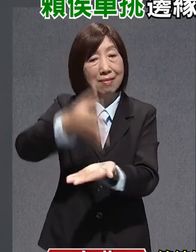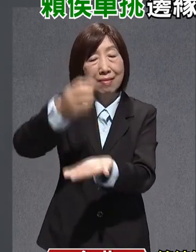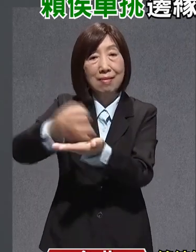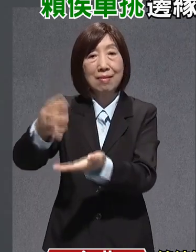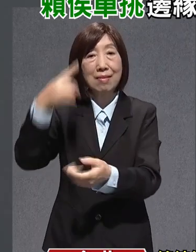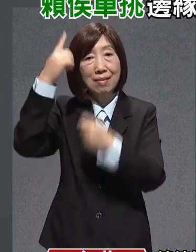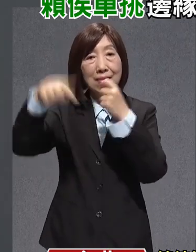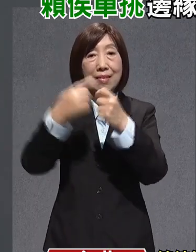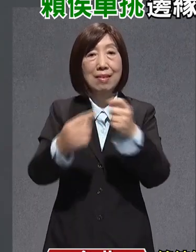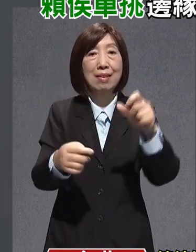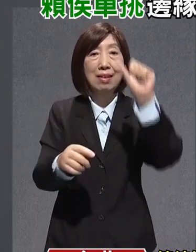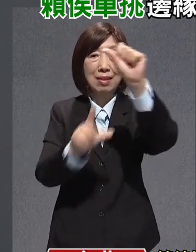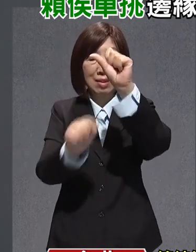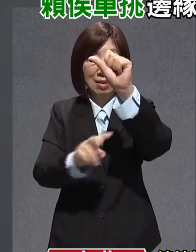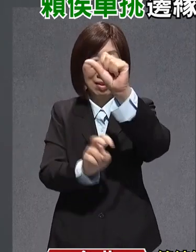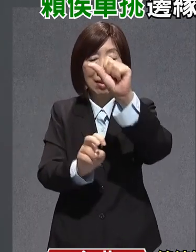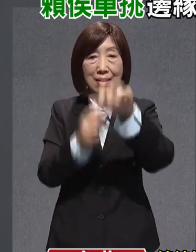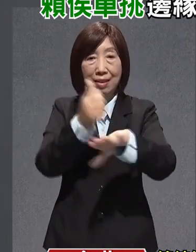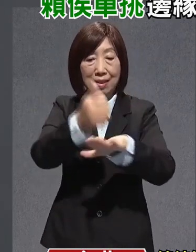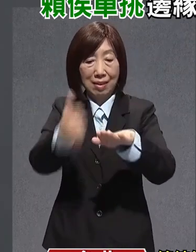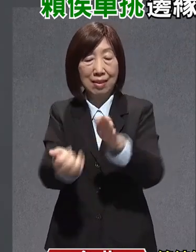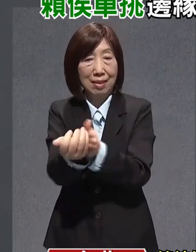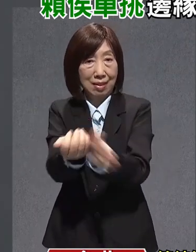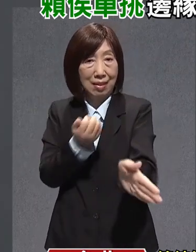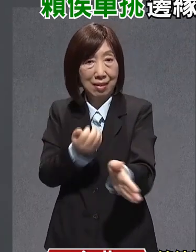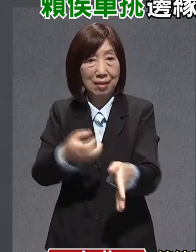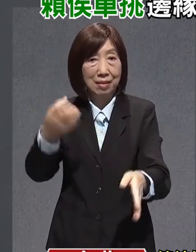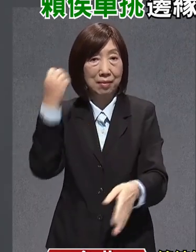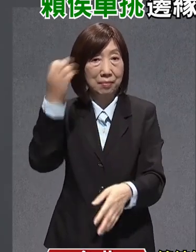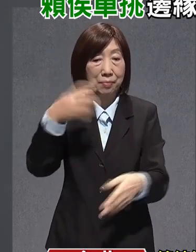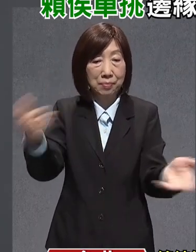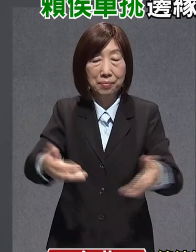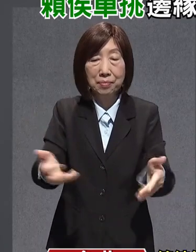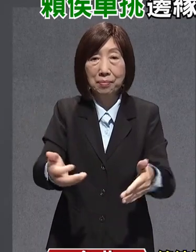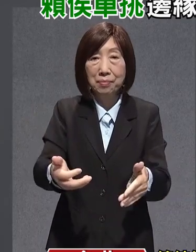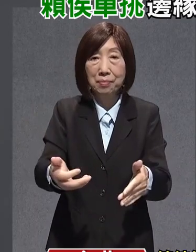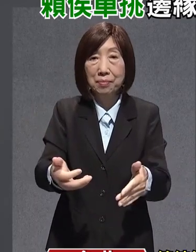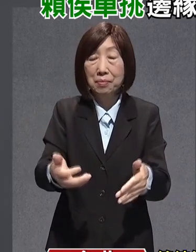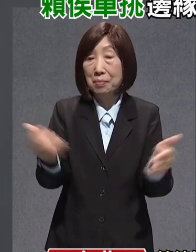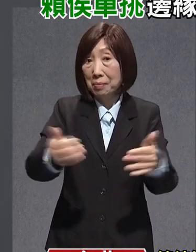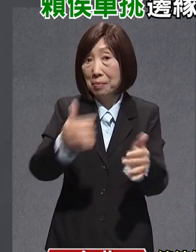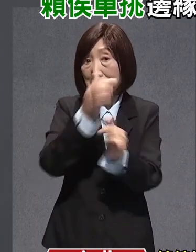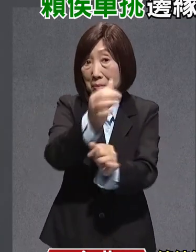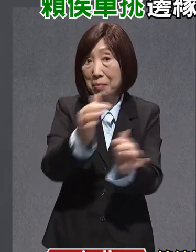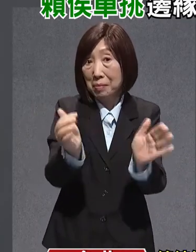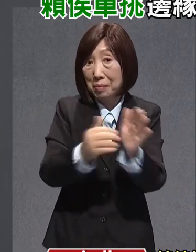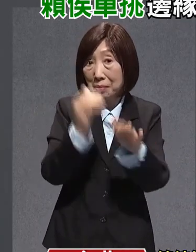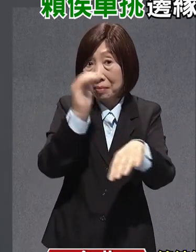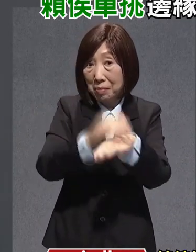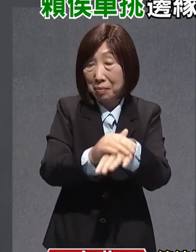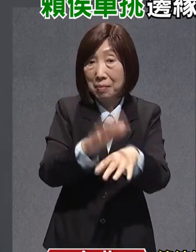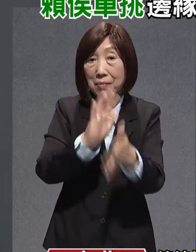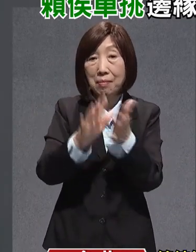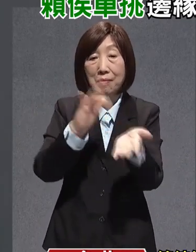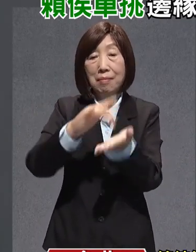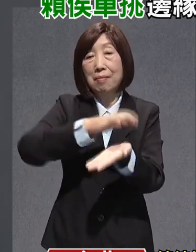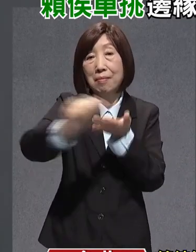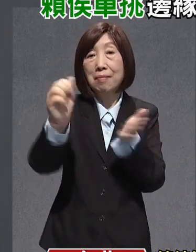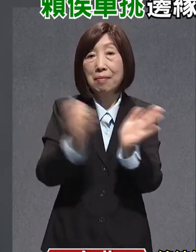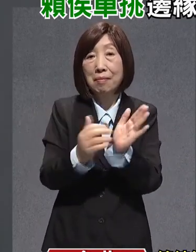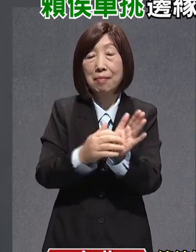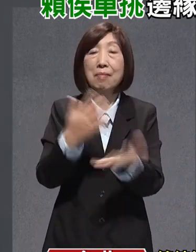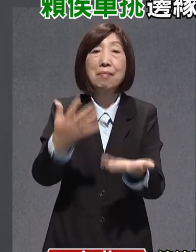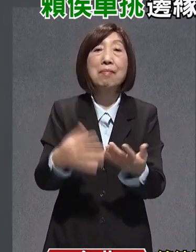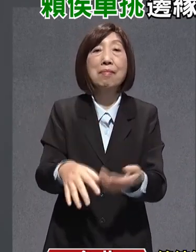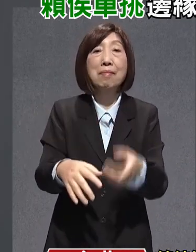明年520卸任之前，新建的不管是完成或者是已经完成发包，有